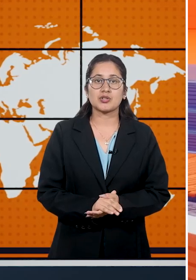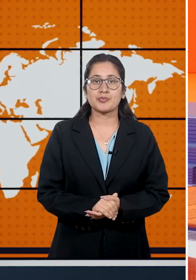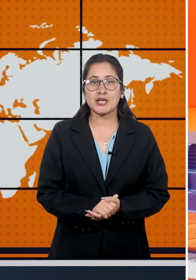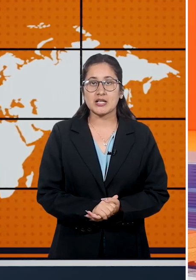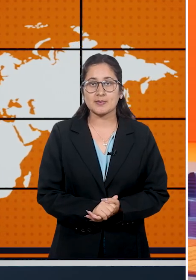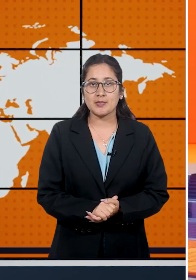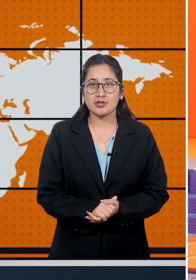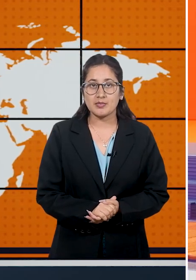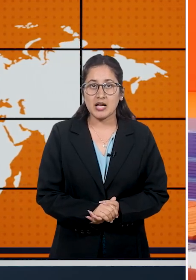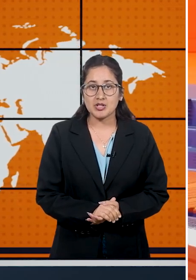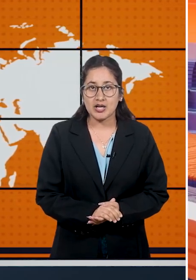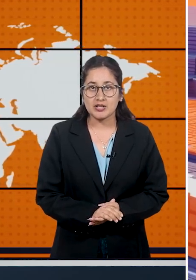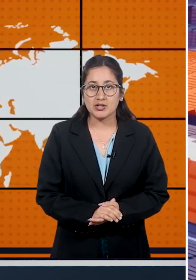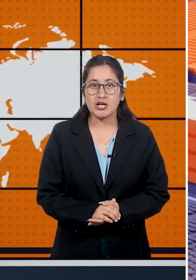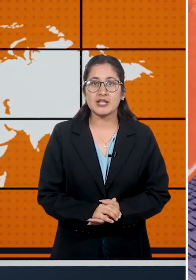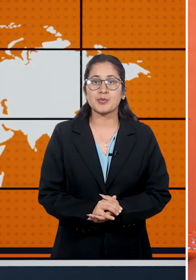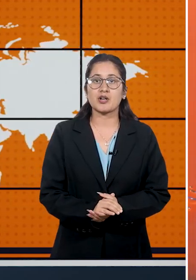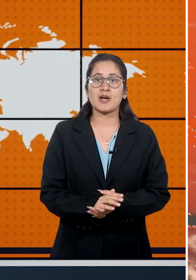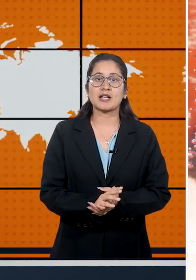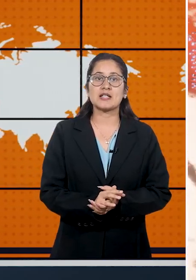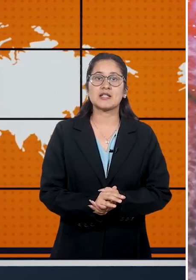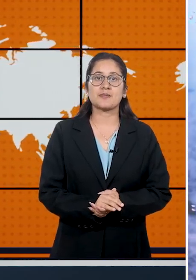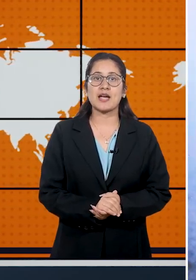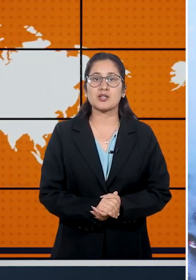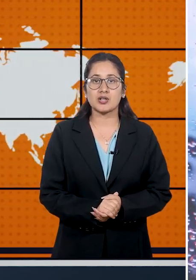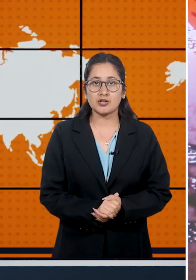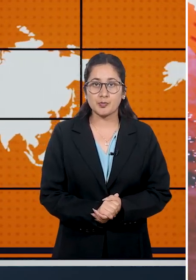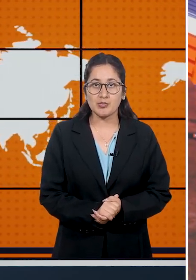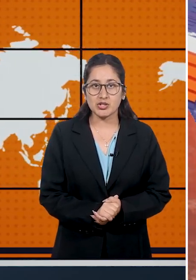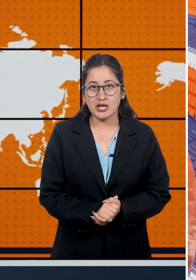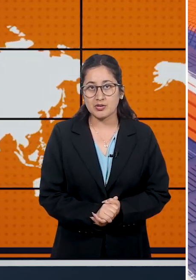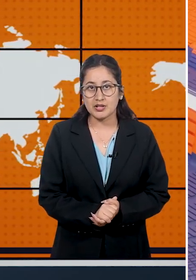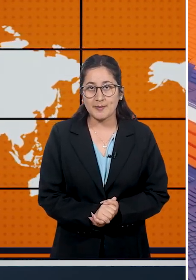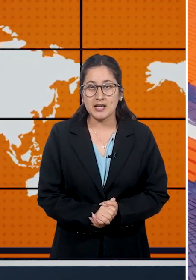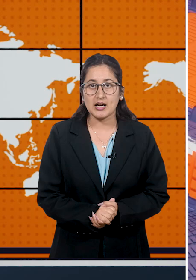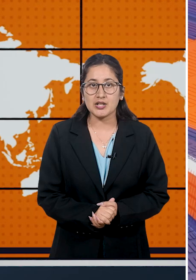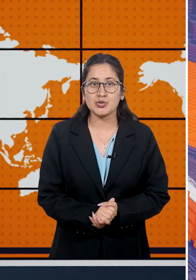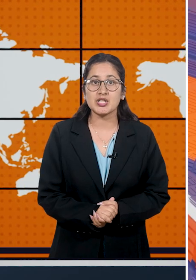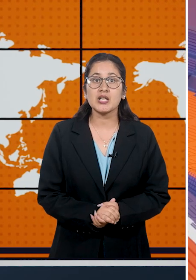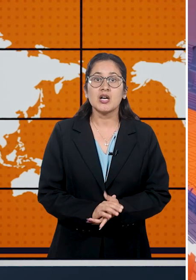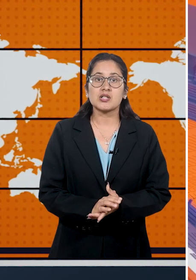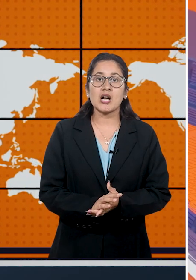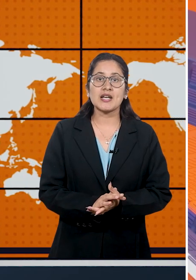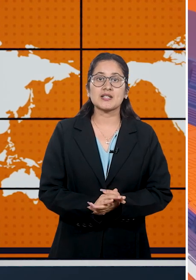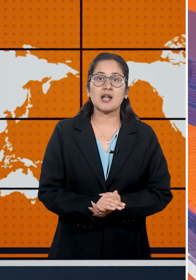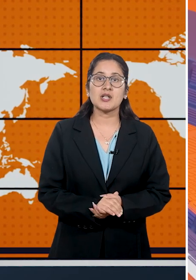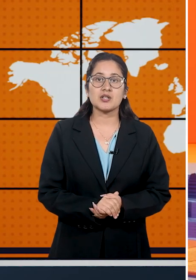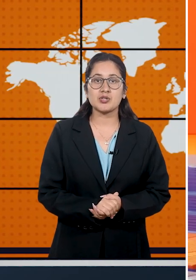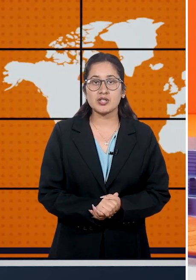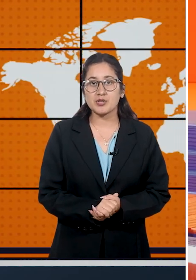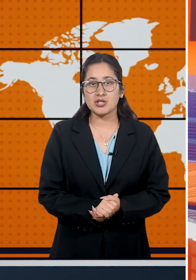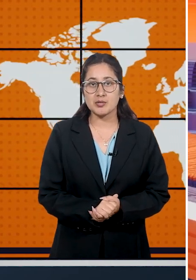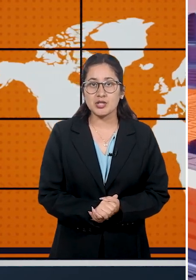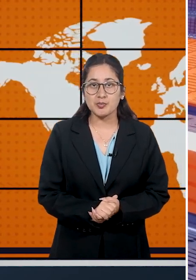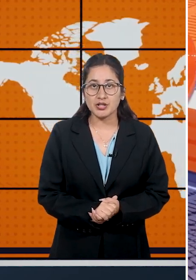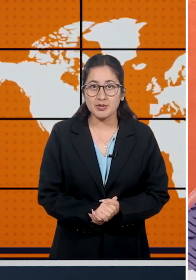राष्ट्रिय स्वतन्त्र पार्टीका सभापति रवि लामिछानेले सहकारी प्रकरणमा क्लिन चिट पाइ नसकेको प्रमुख सत्तारूढ नेपाली काङ्ग्रेसको जिकिर। सहकारी छानबिन